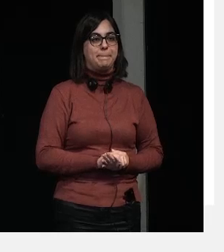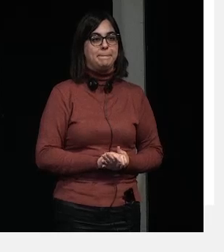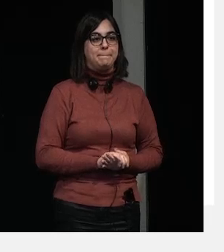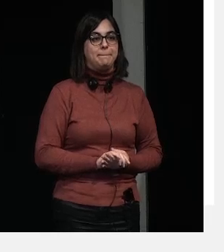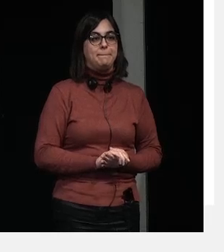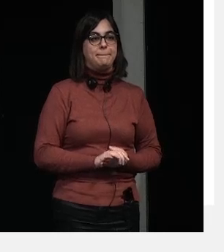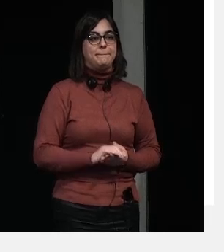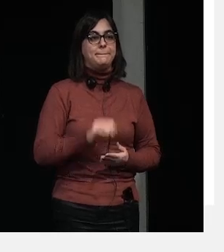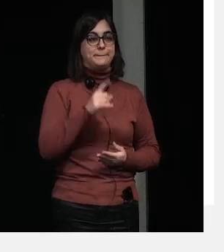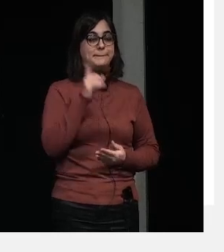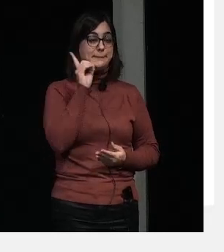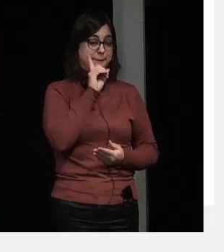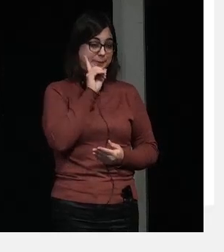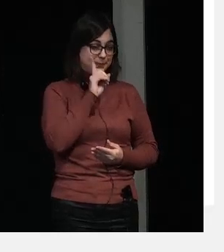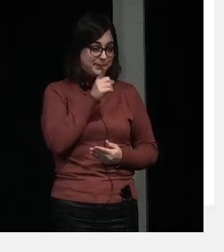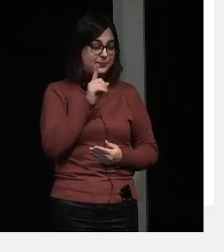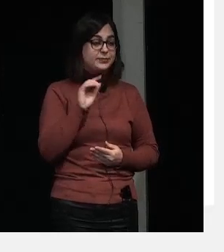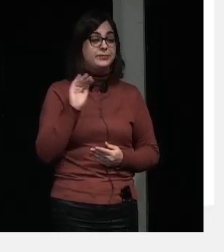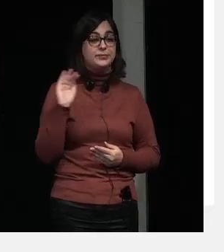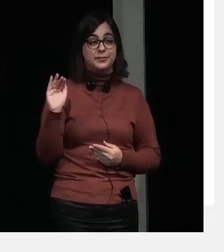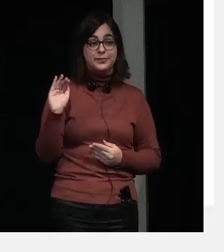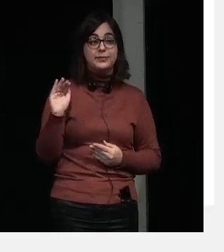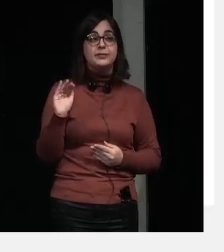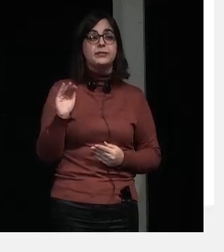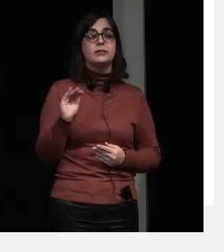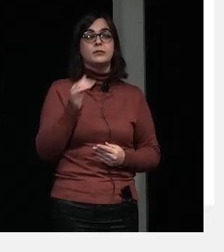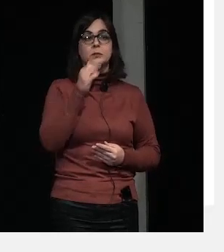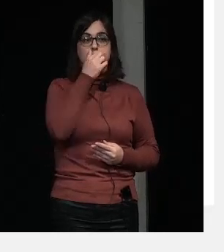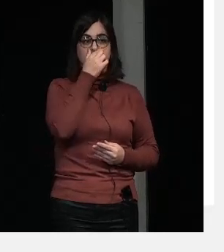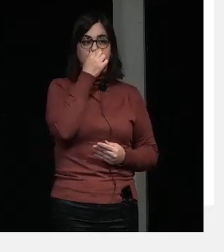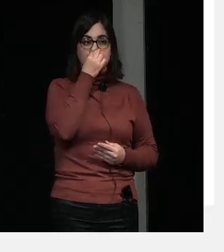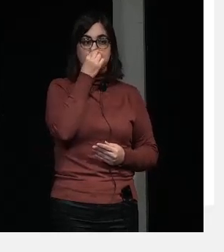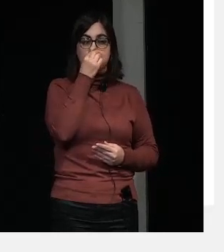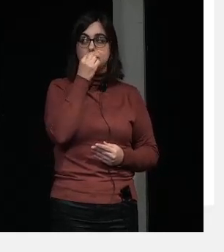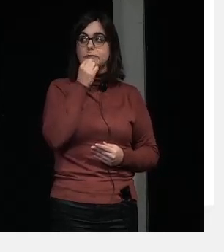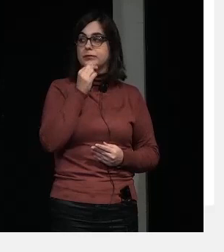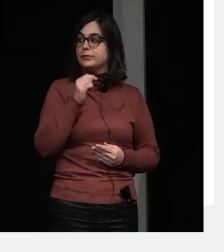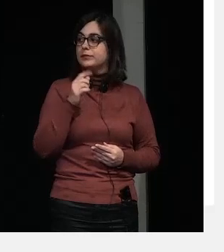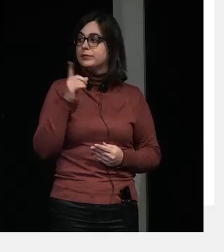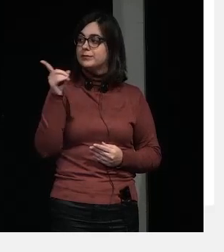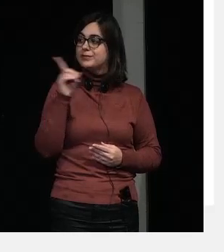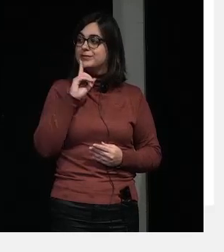Ήθελα απλά να ρωτήσω αν αυτό το έργο που έχει κάνει η κυρία Σάρα